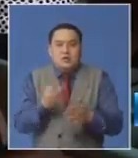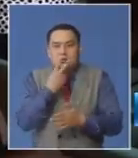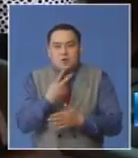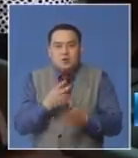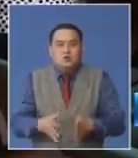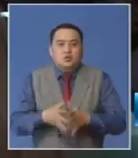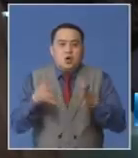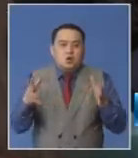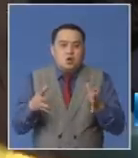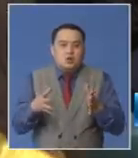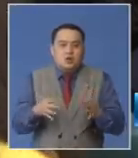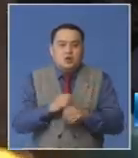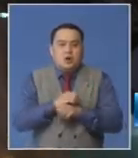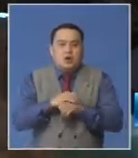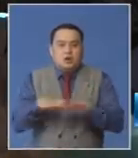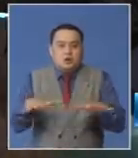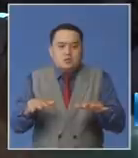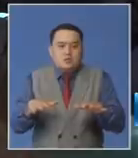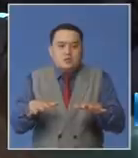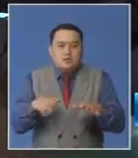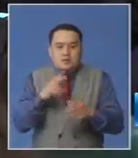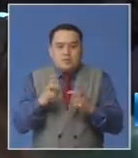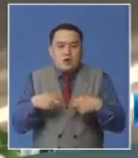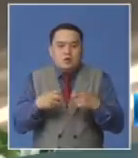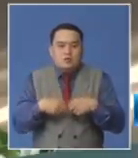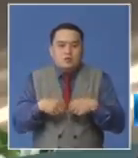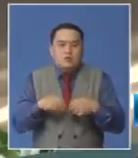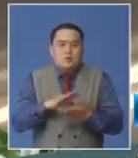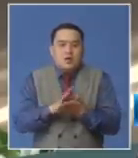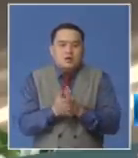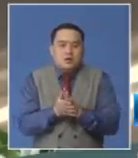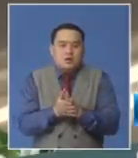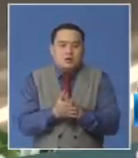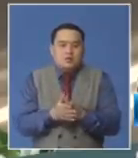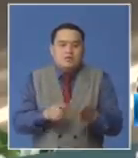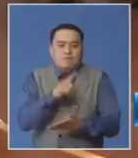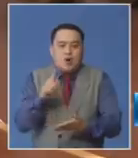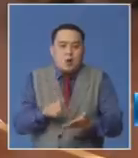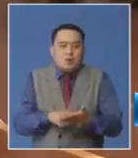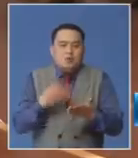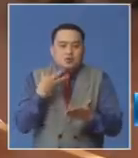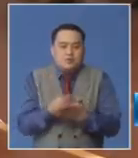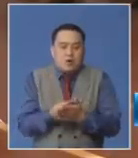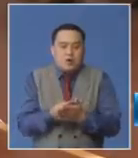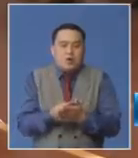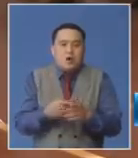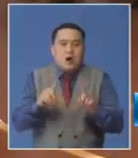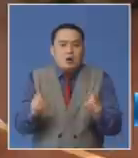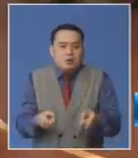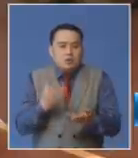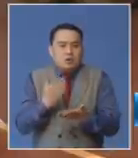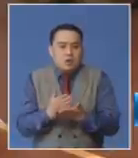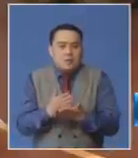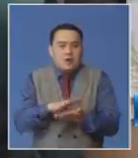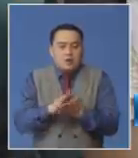back to сова несмотря на широкий спектр рассматриваемых путем медиации дел есть в системе свои ограничения например